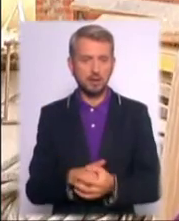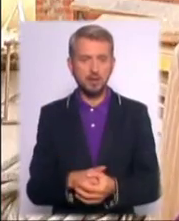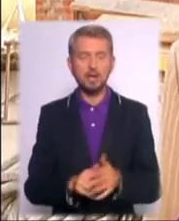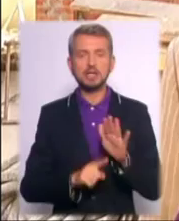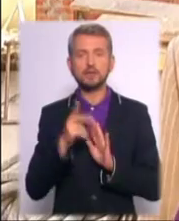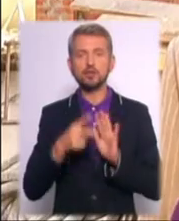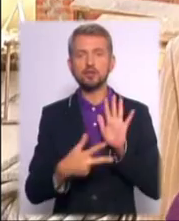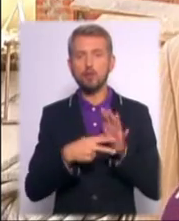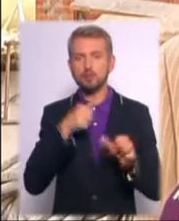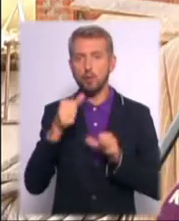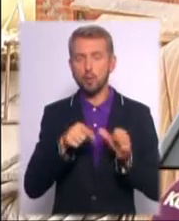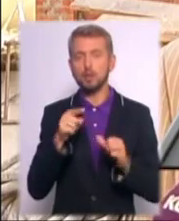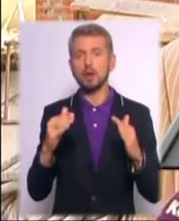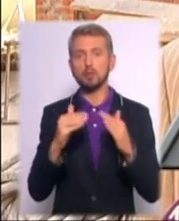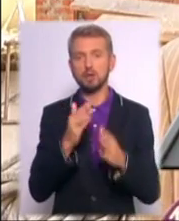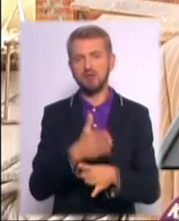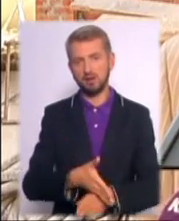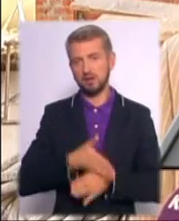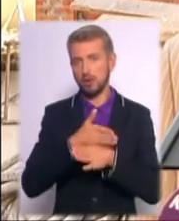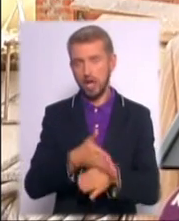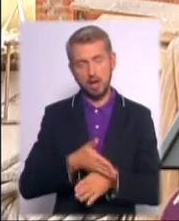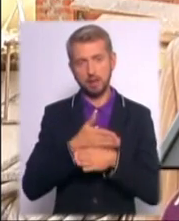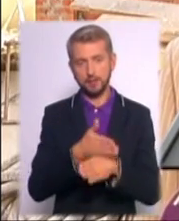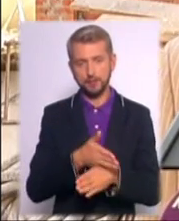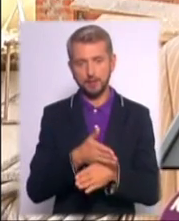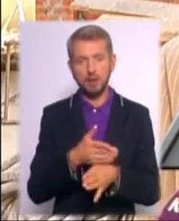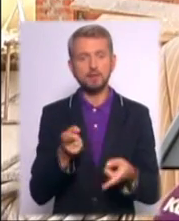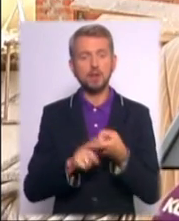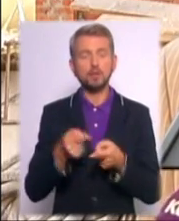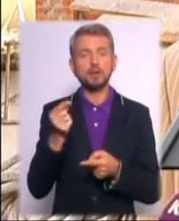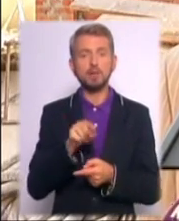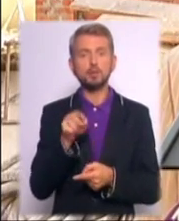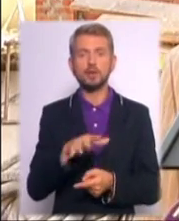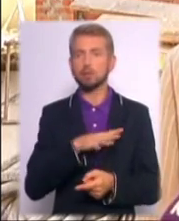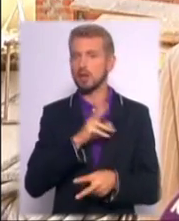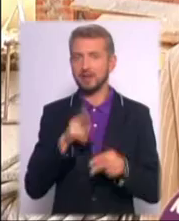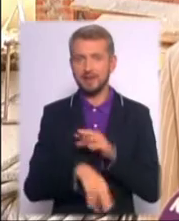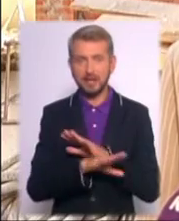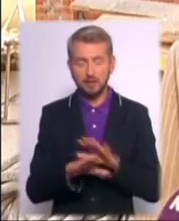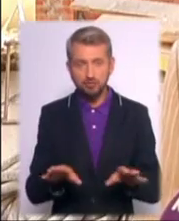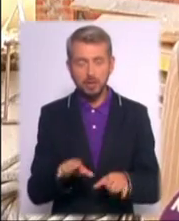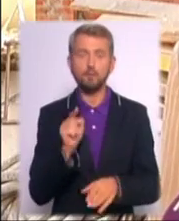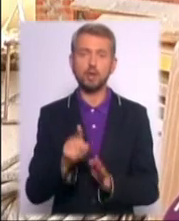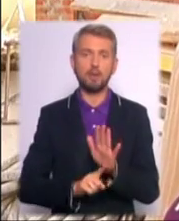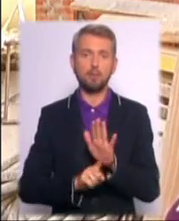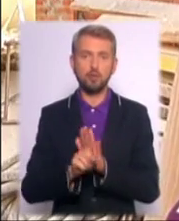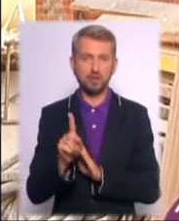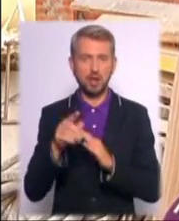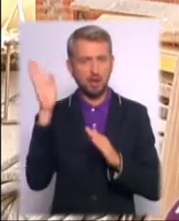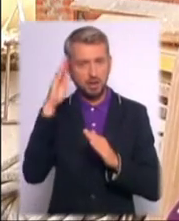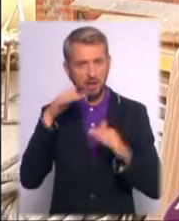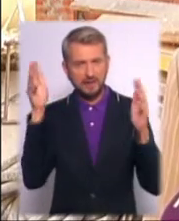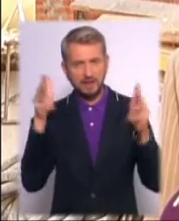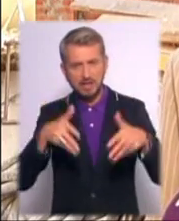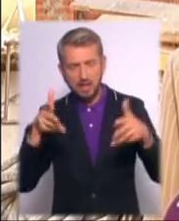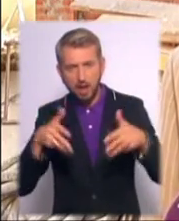2008 року ця будівля стояла. В зв'язку з тим, що вона була не закінчена, вона почала затікати, замокати